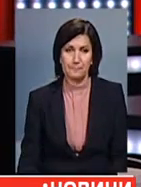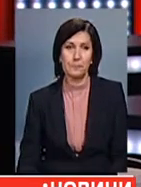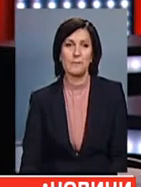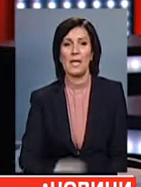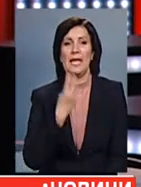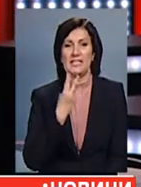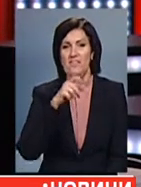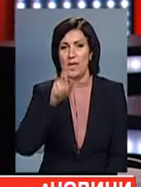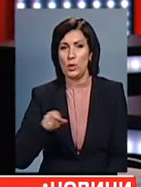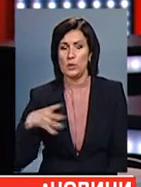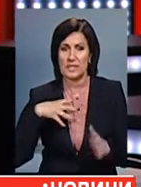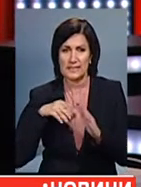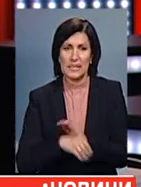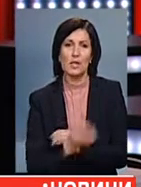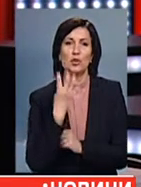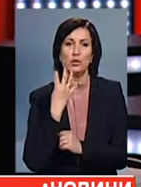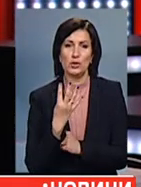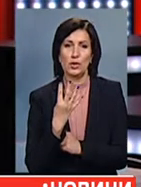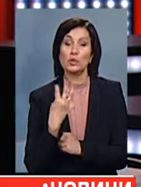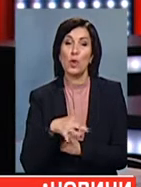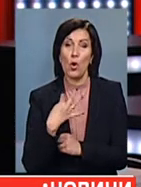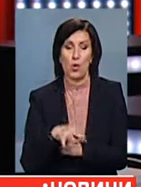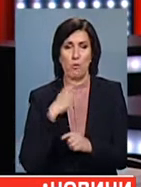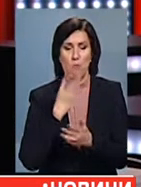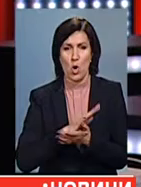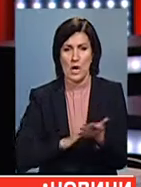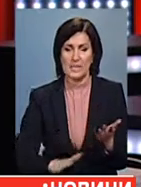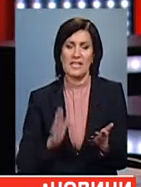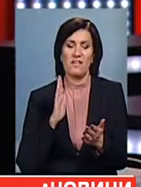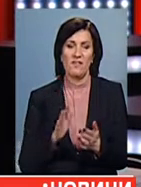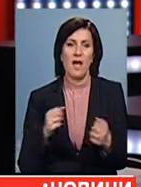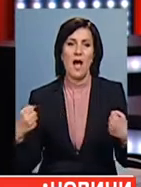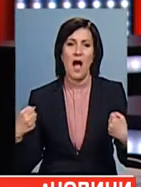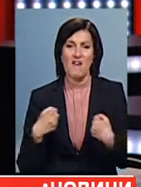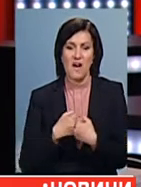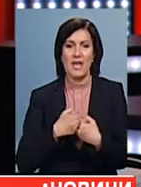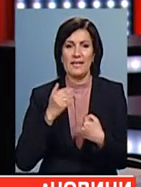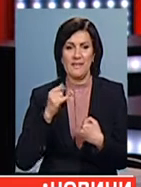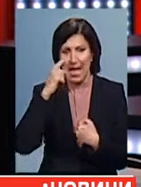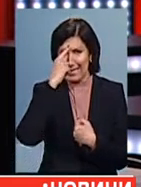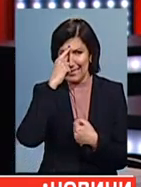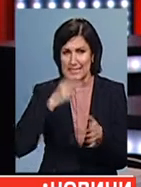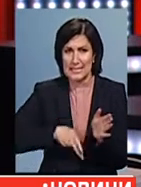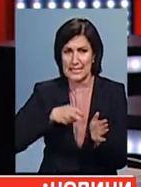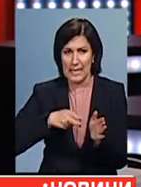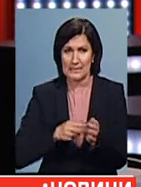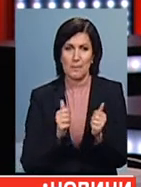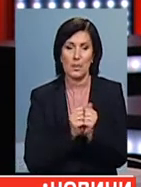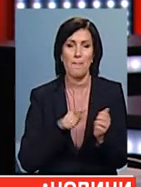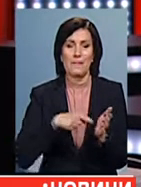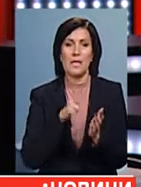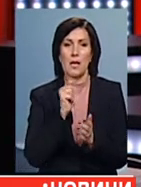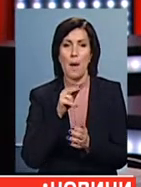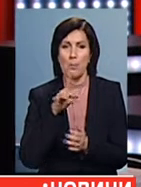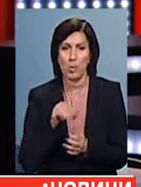Щонайменше дві людини загинули і майже чотири десятки дістали поранення в аварії на індійській залізниці. Неподалік міста Канпури з